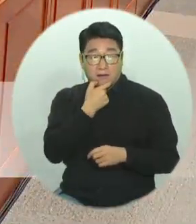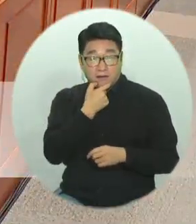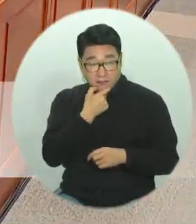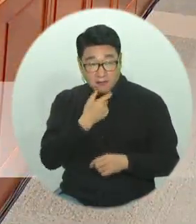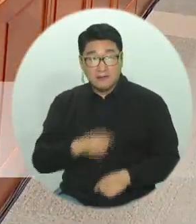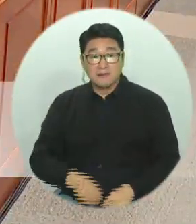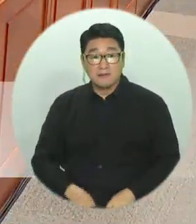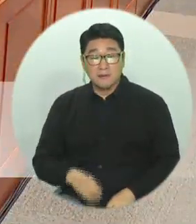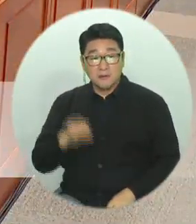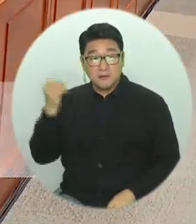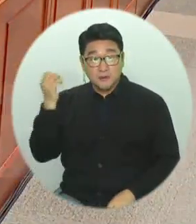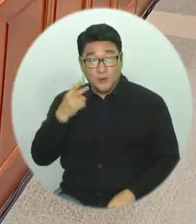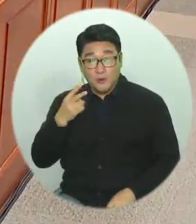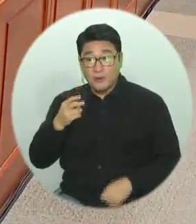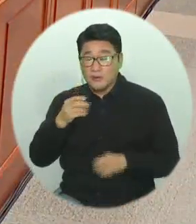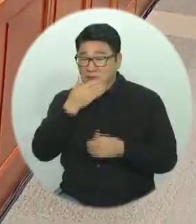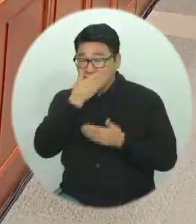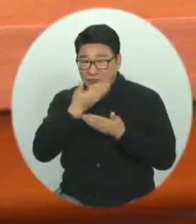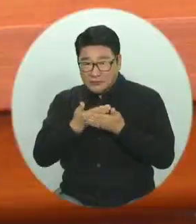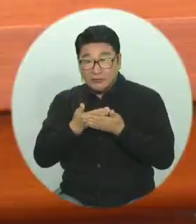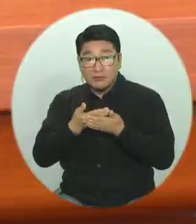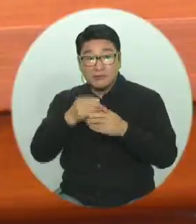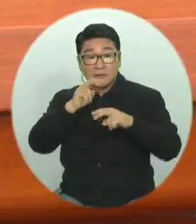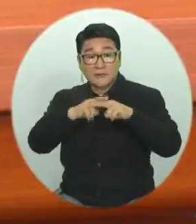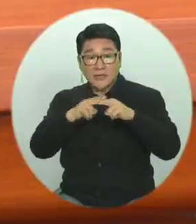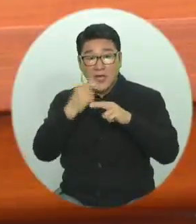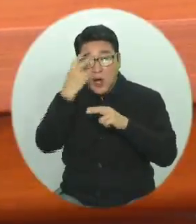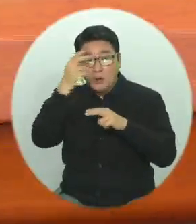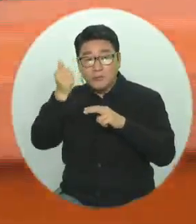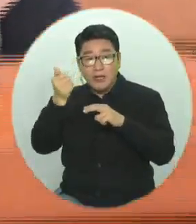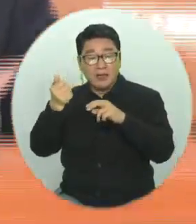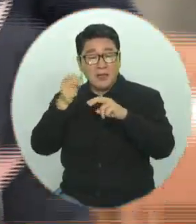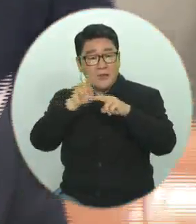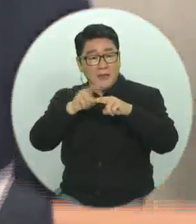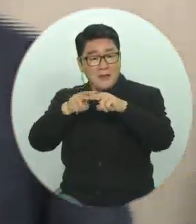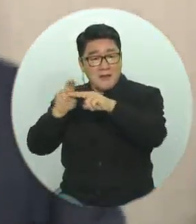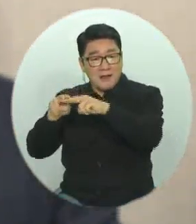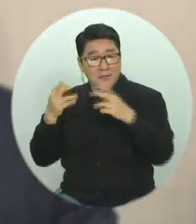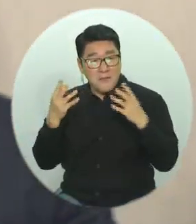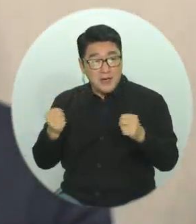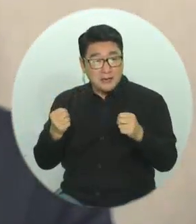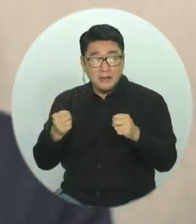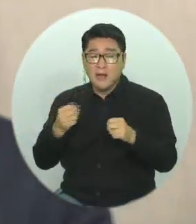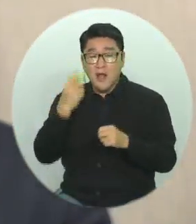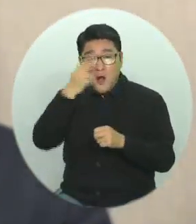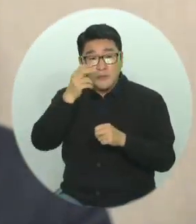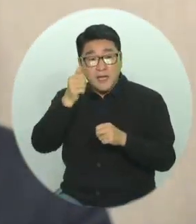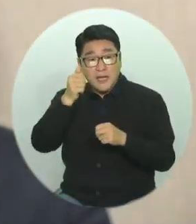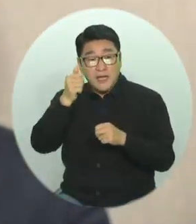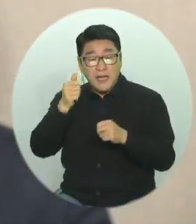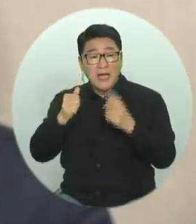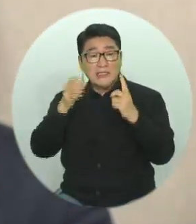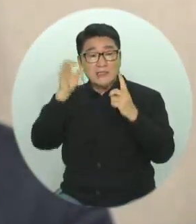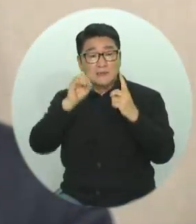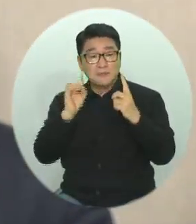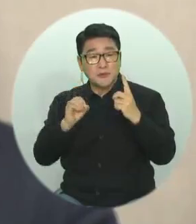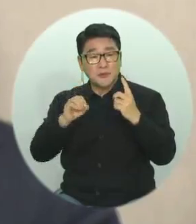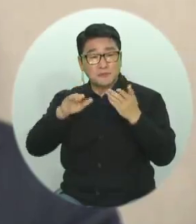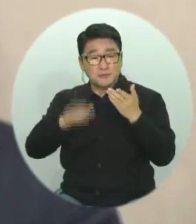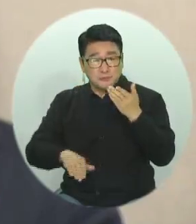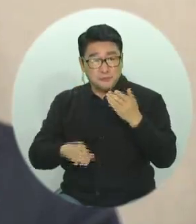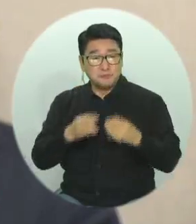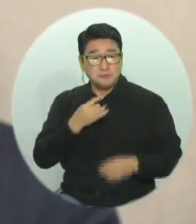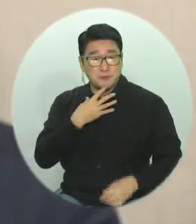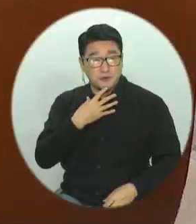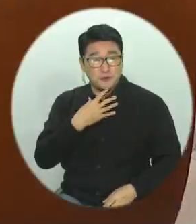말했습니다 그러면서 요직의 검찰 출신 인사가 많다는 지적에도 검찰 인력은 1% 밖에